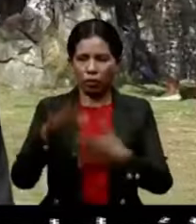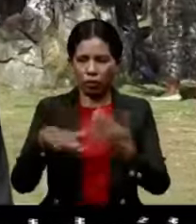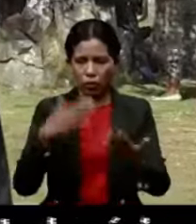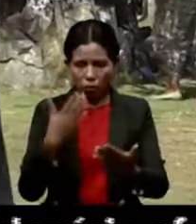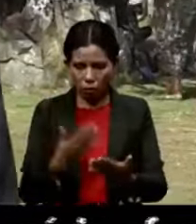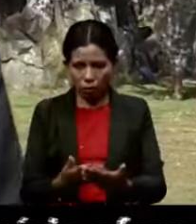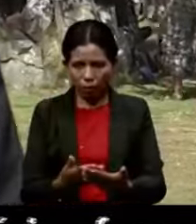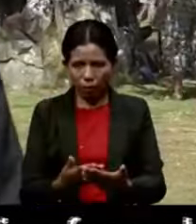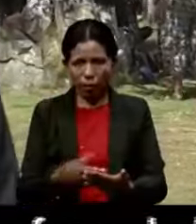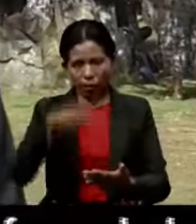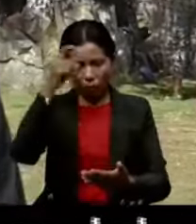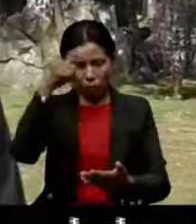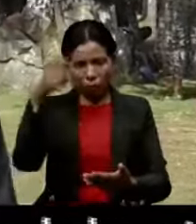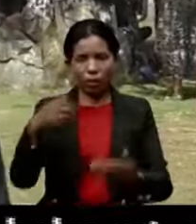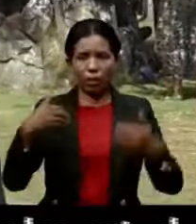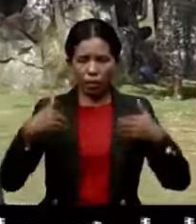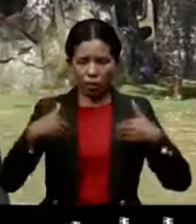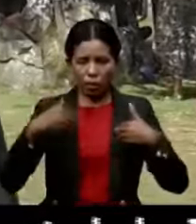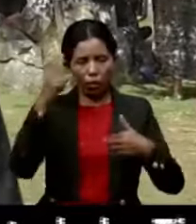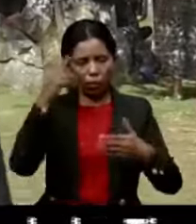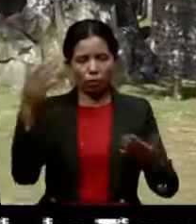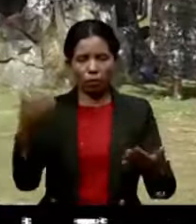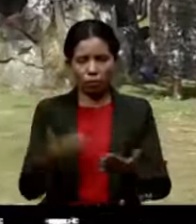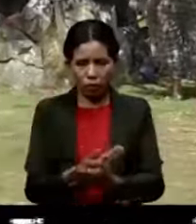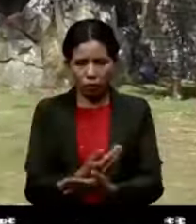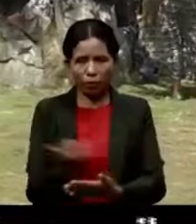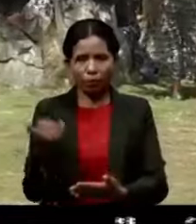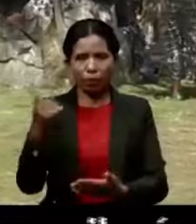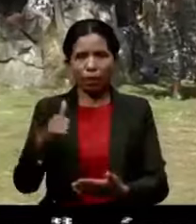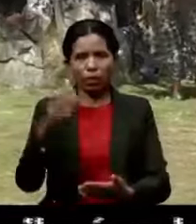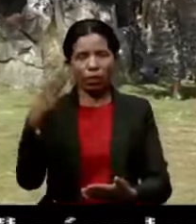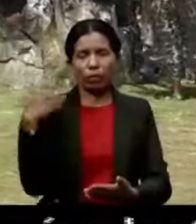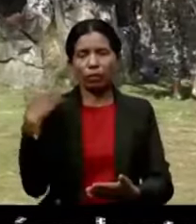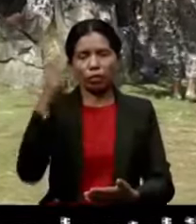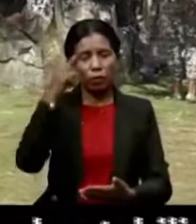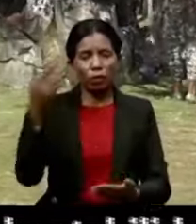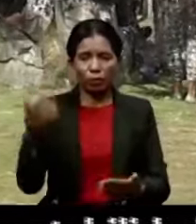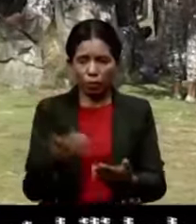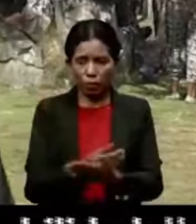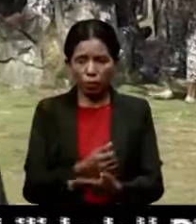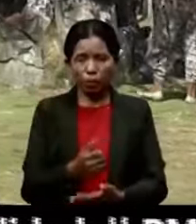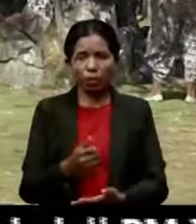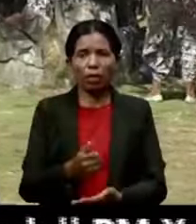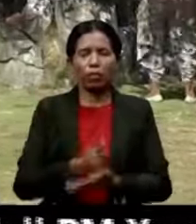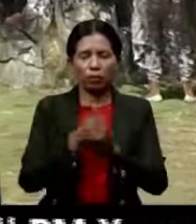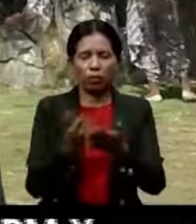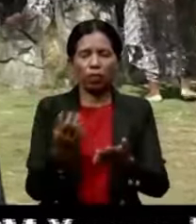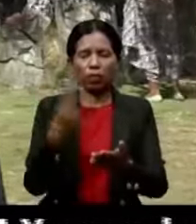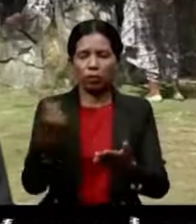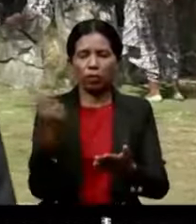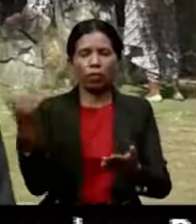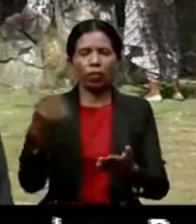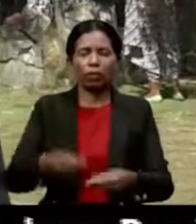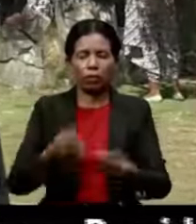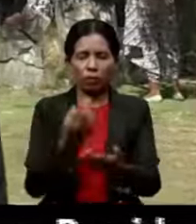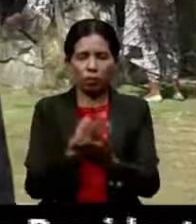maka matene nibi makiha sira iha liliu zoven inovativo atune bele kapasita na fati sira forçamento e tomba